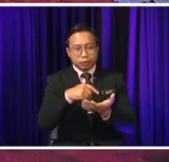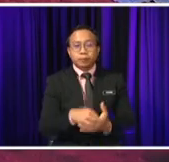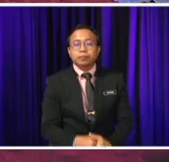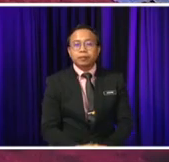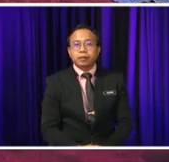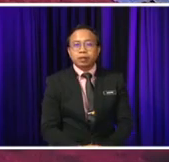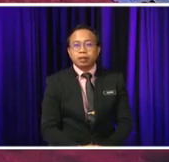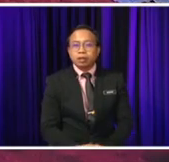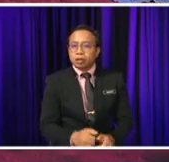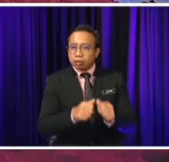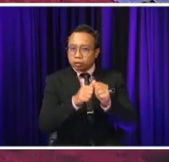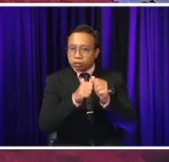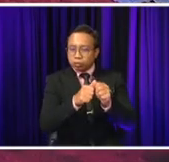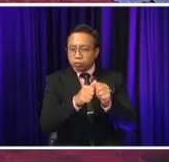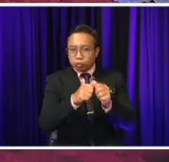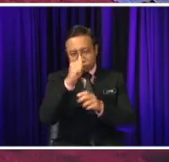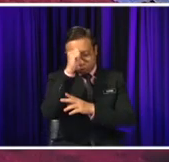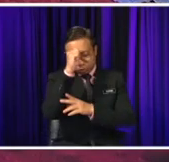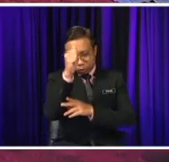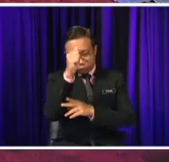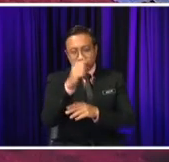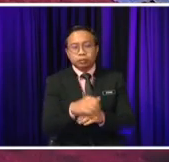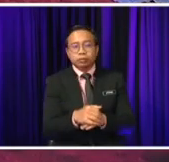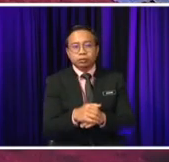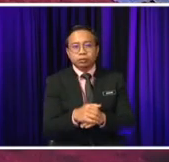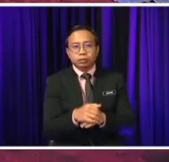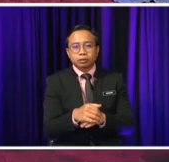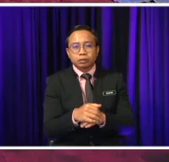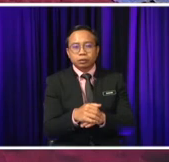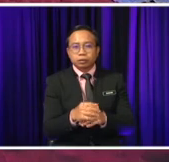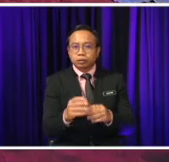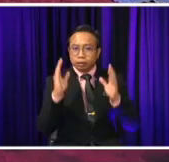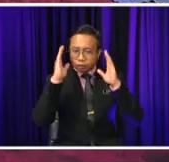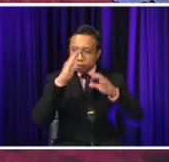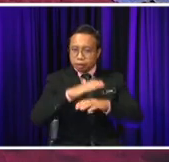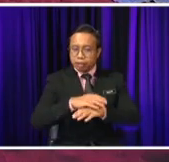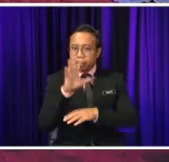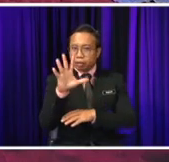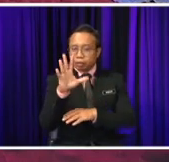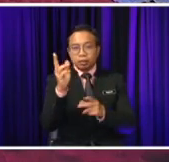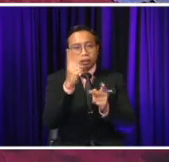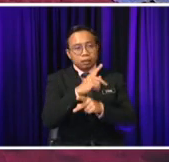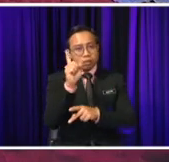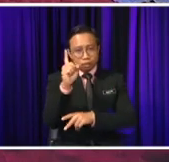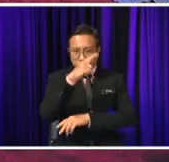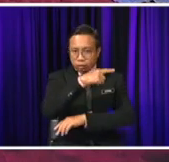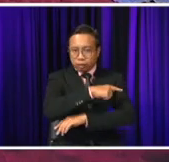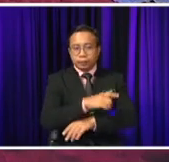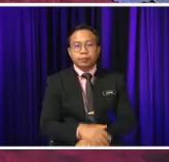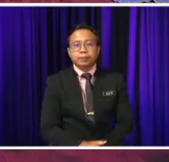sembahlah Allah Subhanahu Wa Ta'ala Dirikanlah salat lima kali sehari